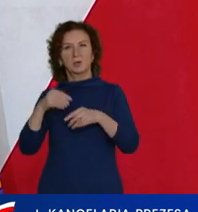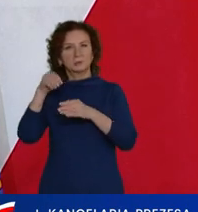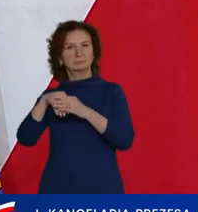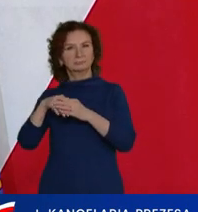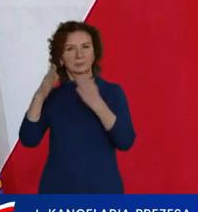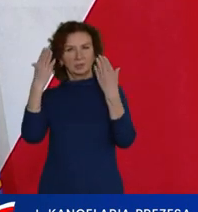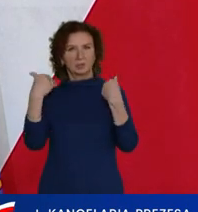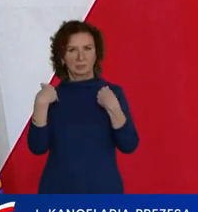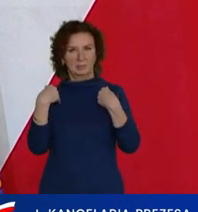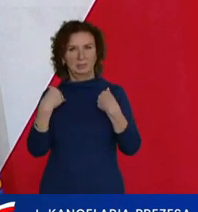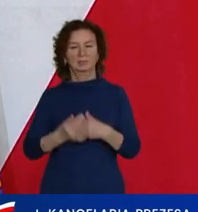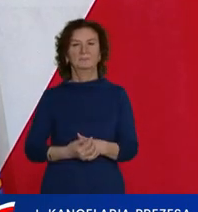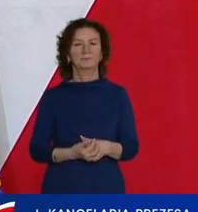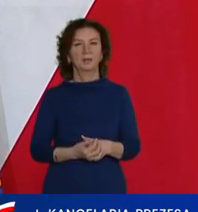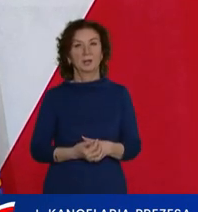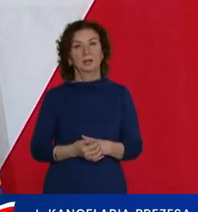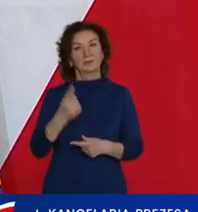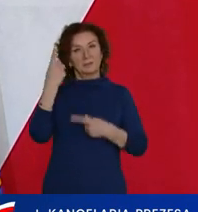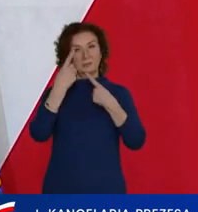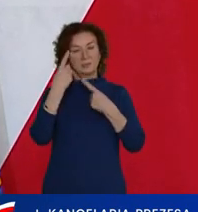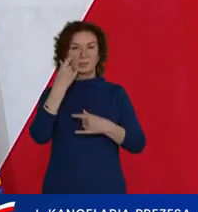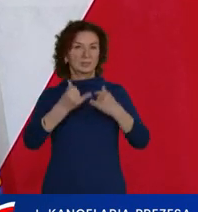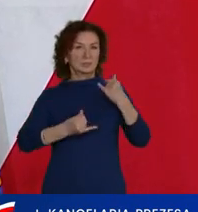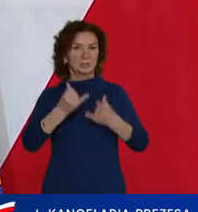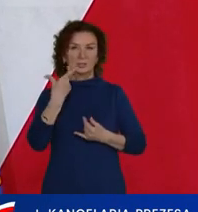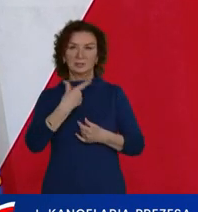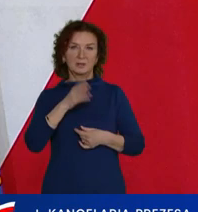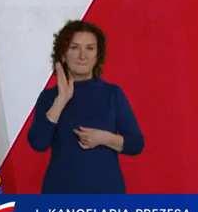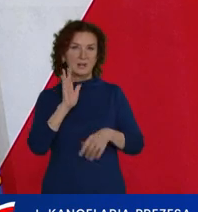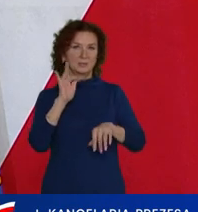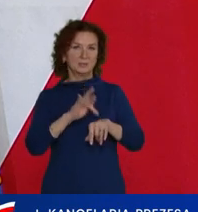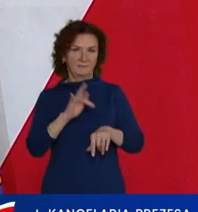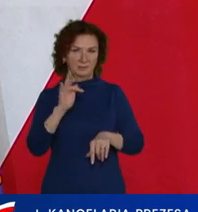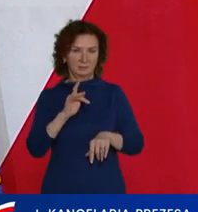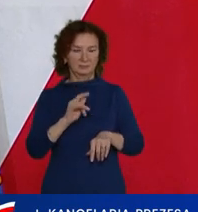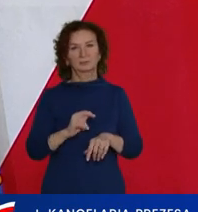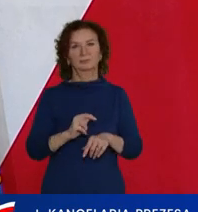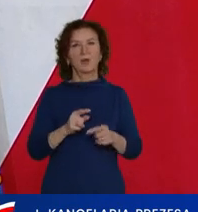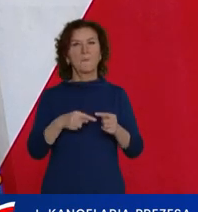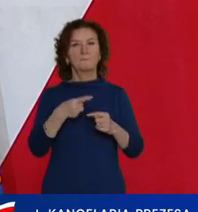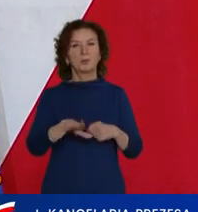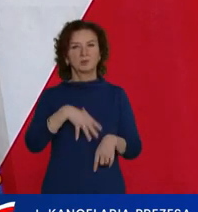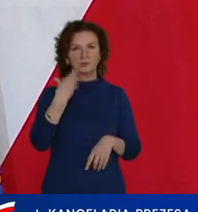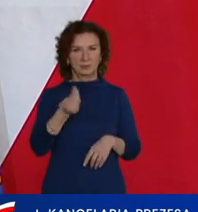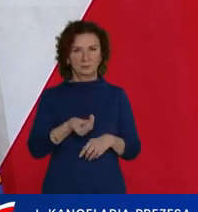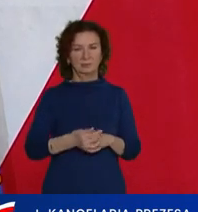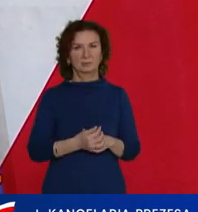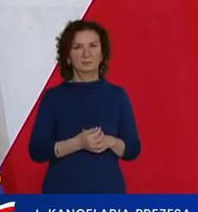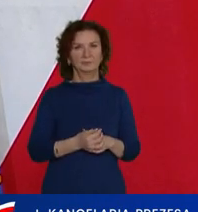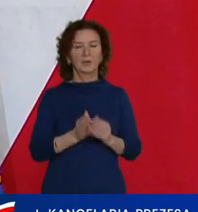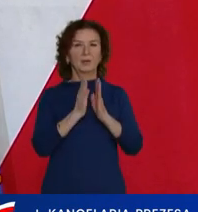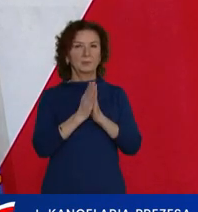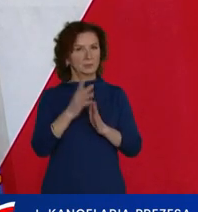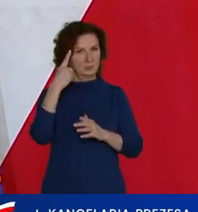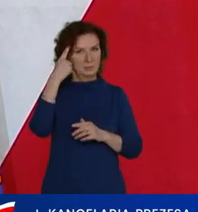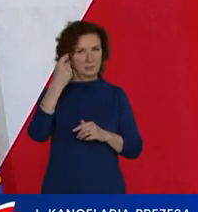I wydaje się, że jeżeli nie będziemy mieli żadnego efektu poświątecznego, bo proszę pamiętać, że w święta też